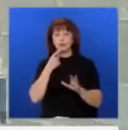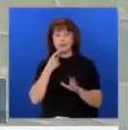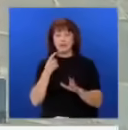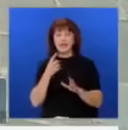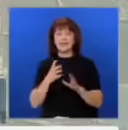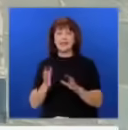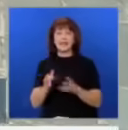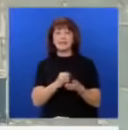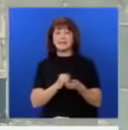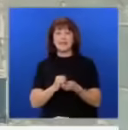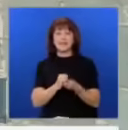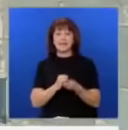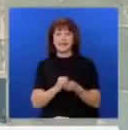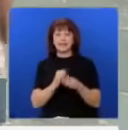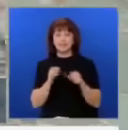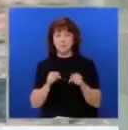бяха